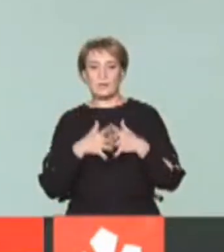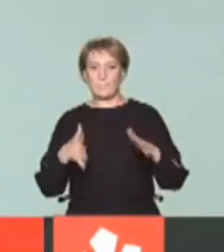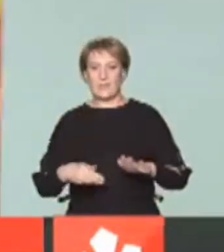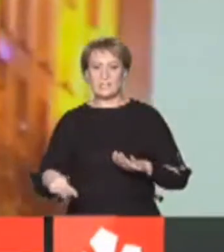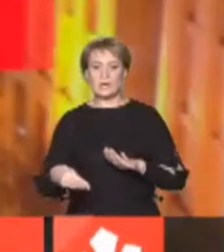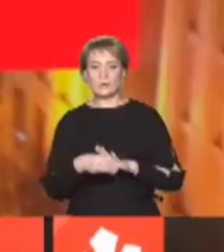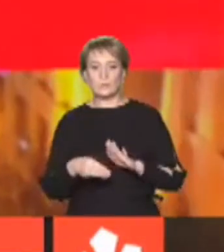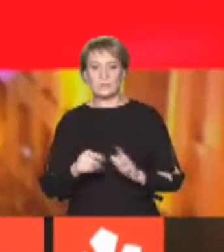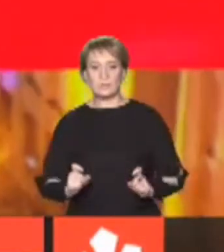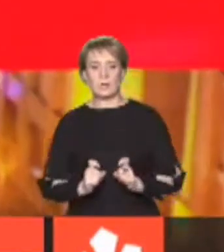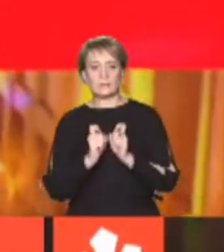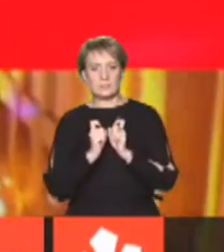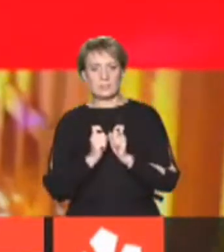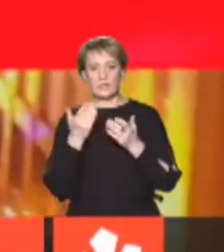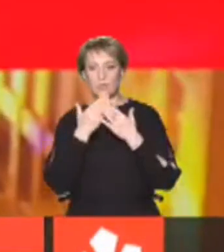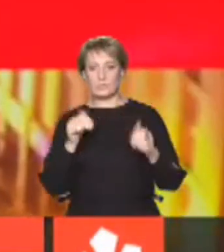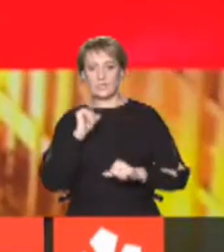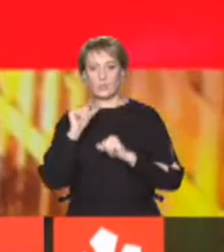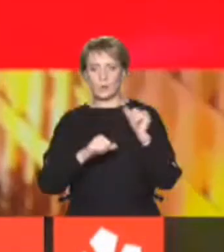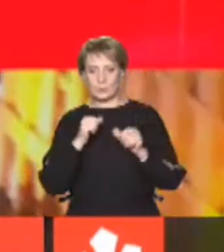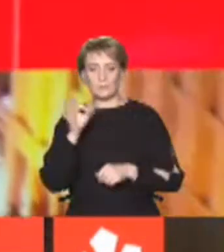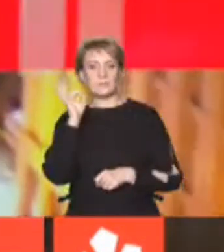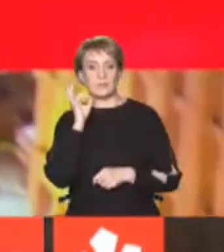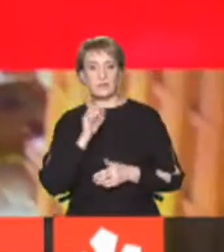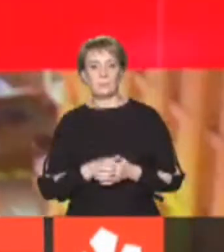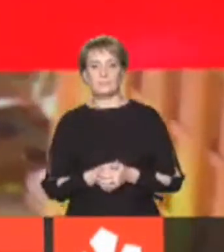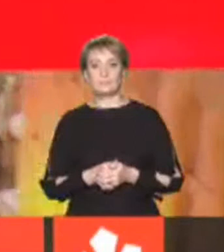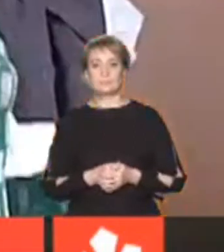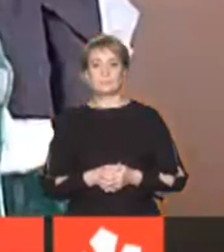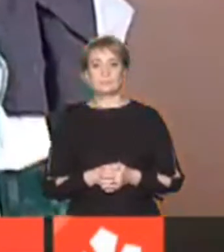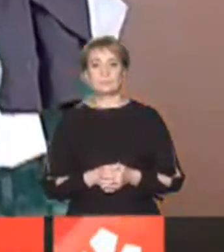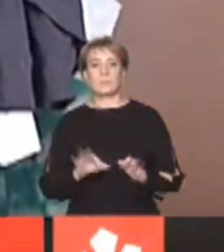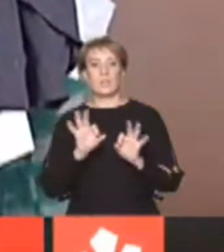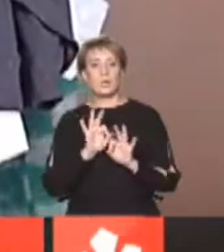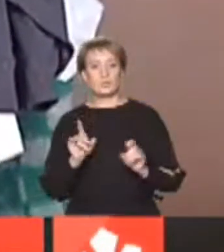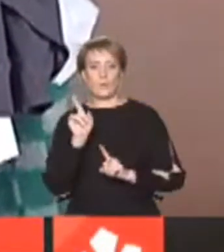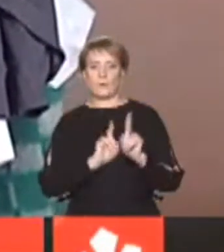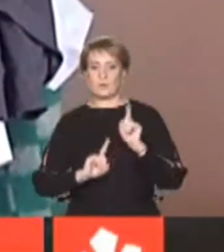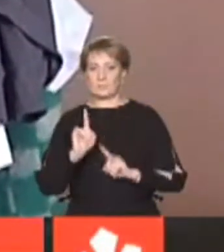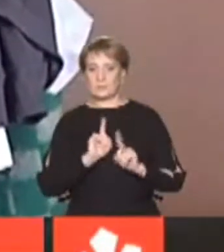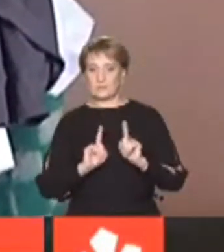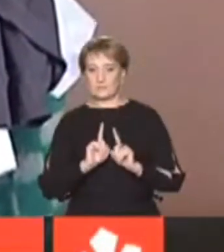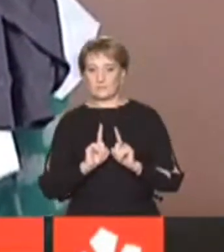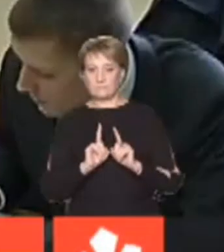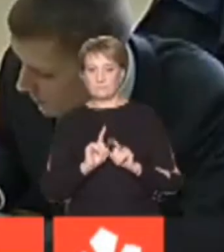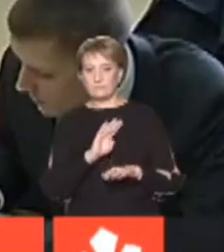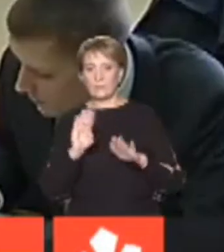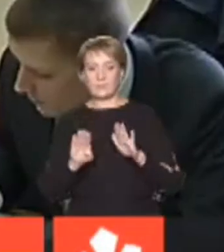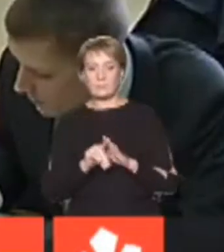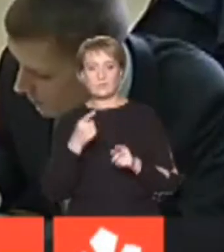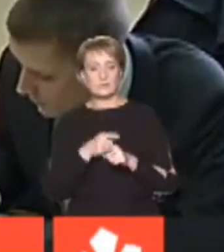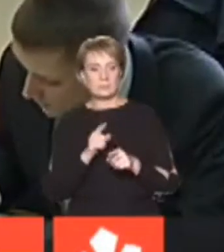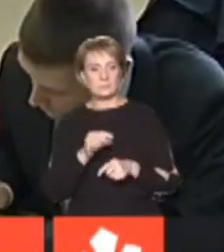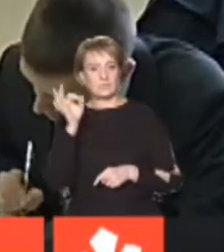корупційних скандалів останніх років згадаємо у нашому сюжеті. Судове засідання під картатою ковдрою. З цього ви,